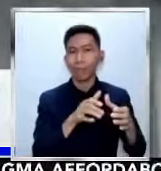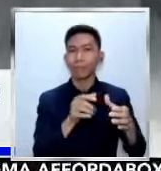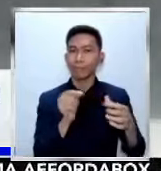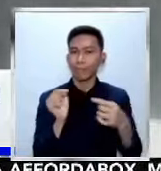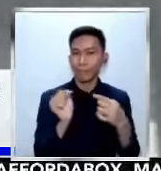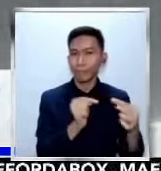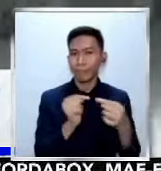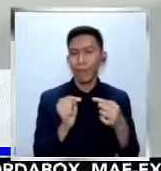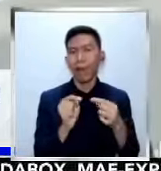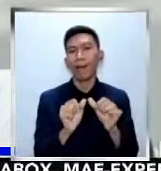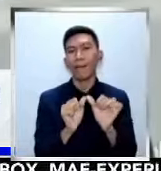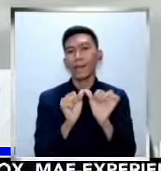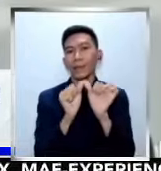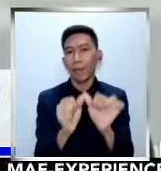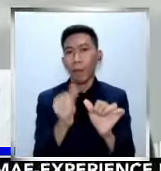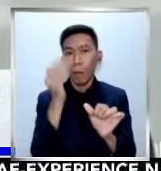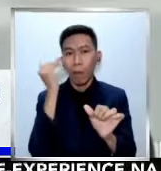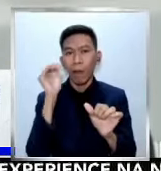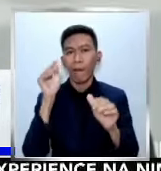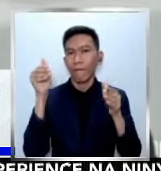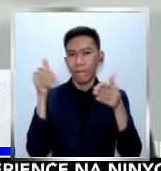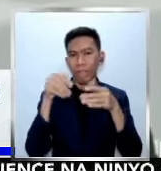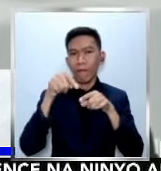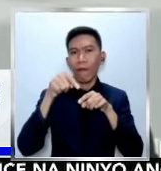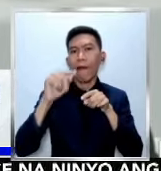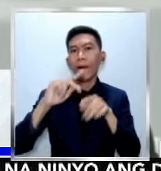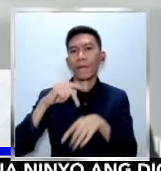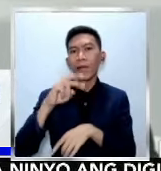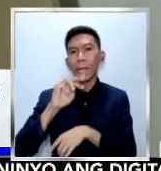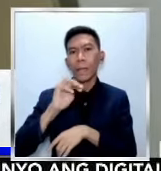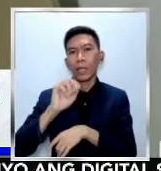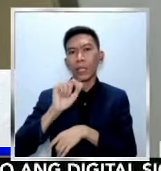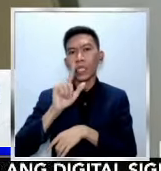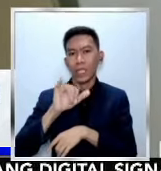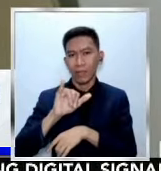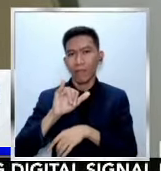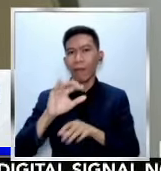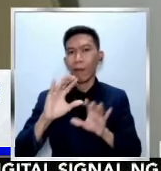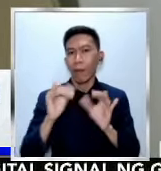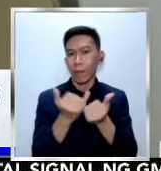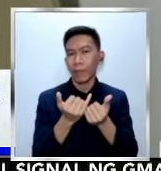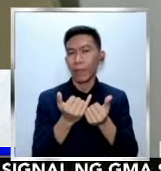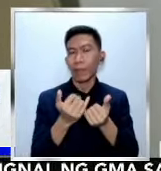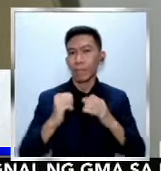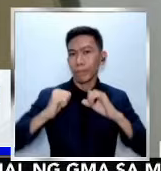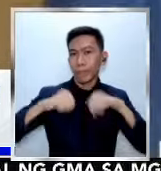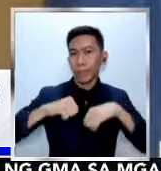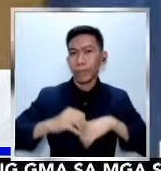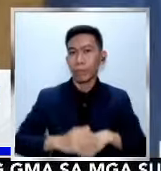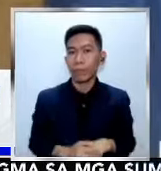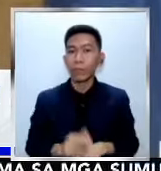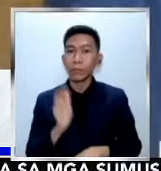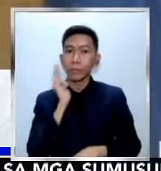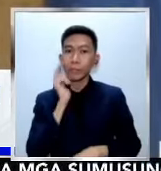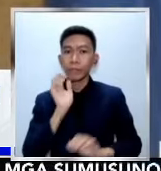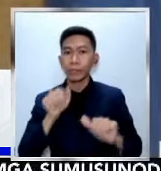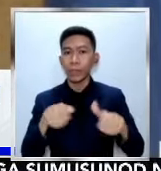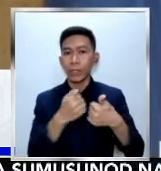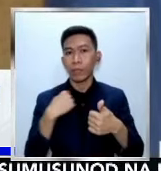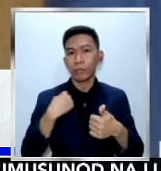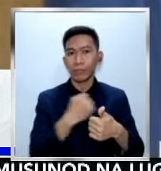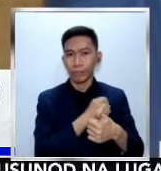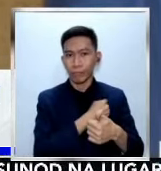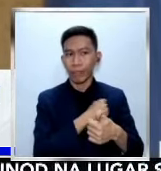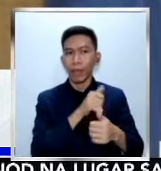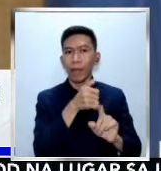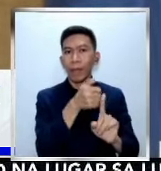maanomalyang family deal. Hinamon ng Pangulo ang mga senador na may kapangyarihang mag-apruba ng budget ng pamahalaan. You threaten the